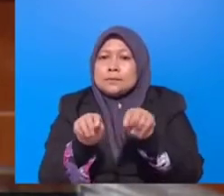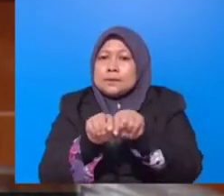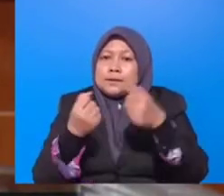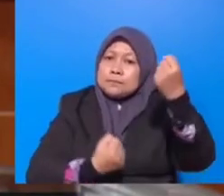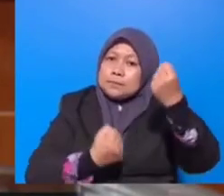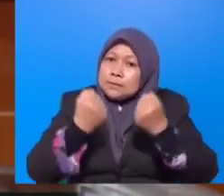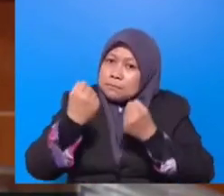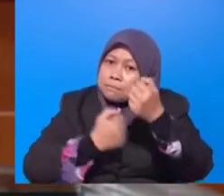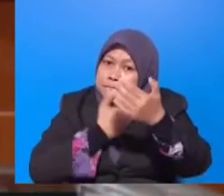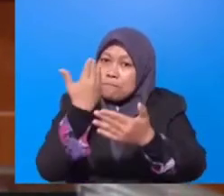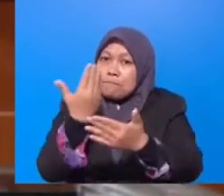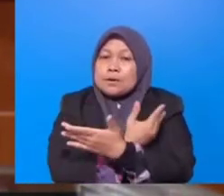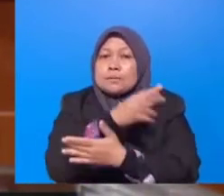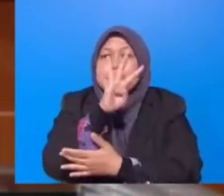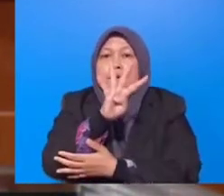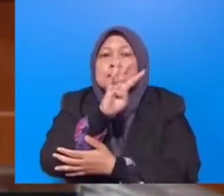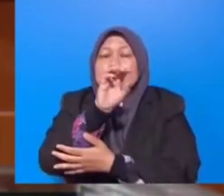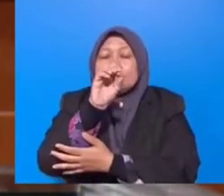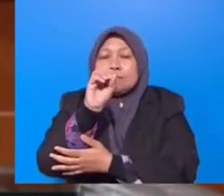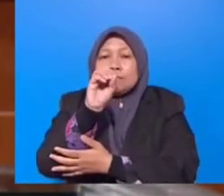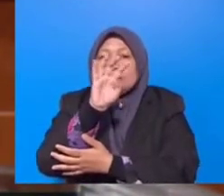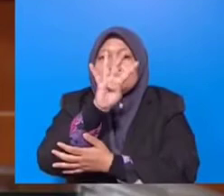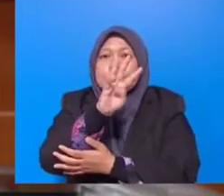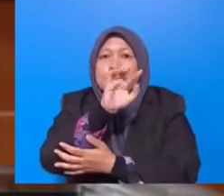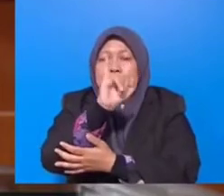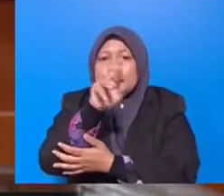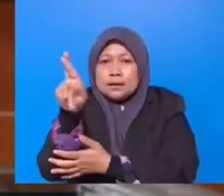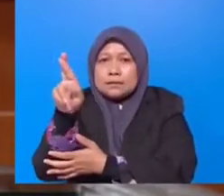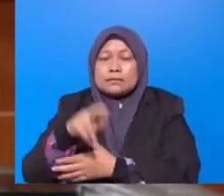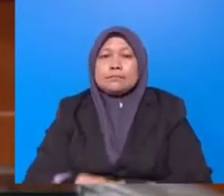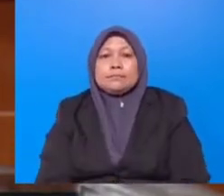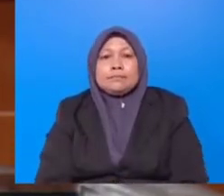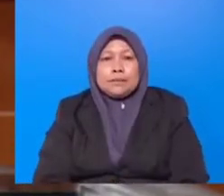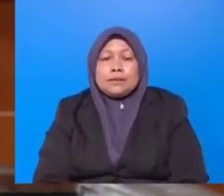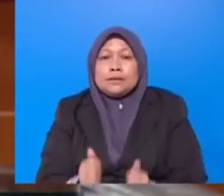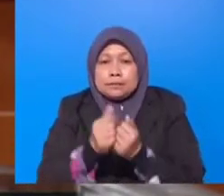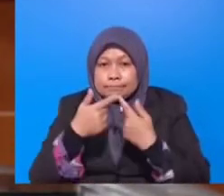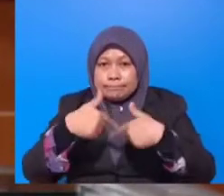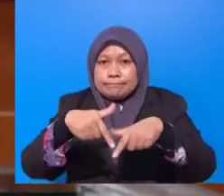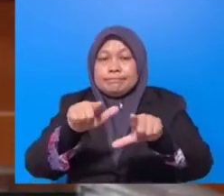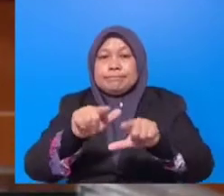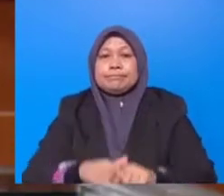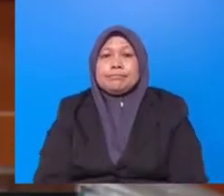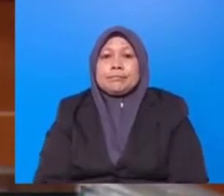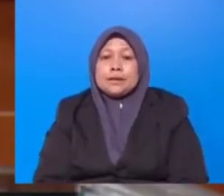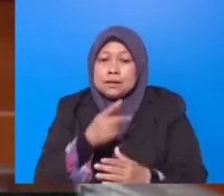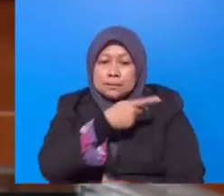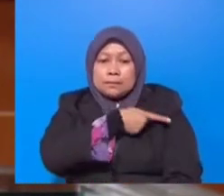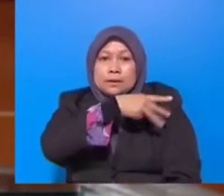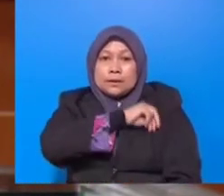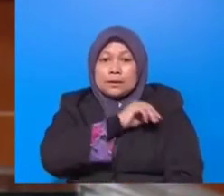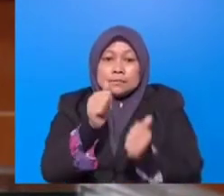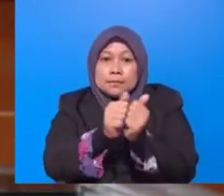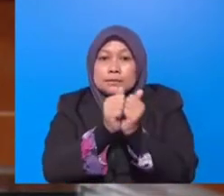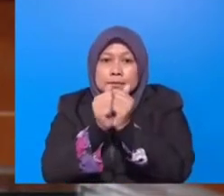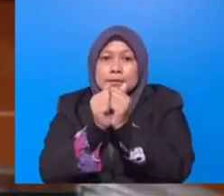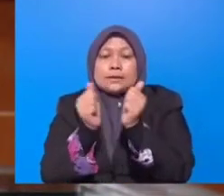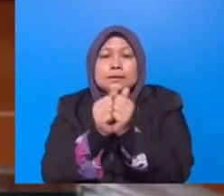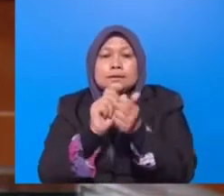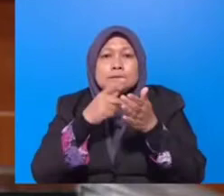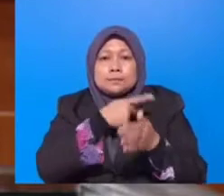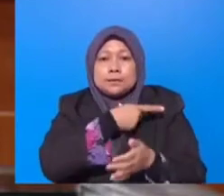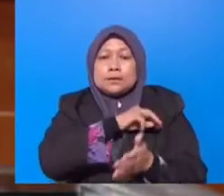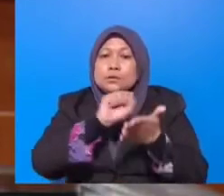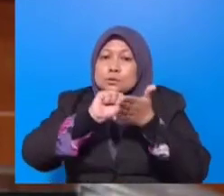ekonomi baru popcorn art evoar dengan izin Kementerian bersama-sama dengan Kementerian